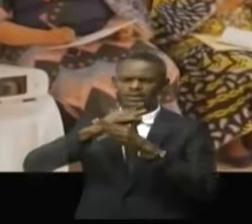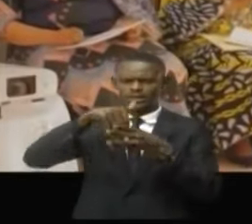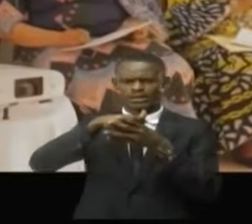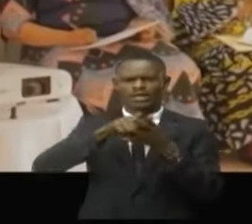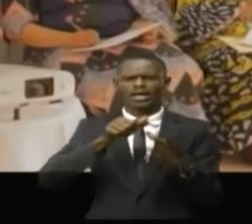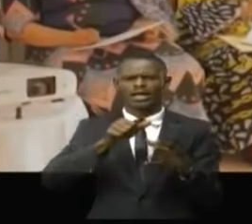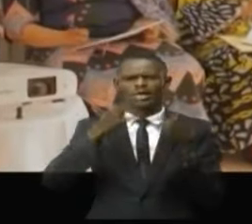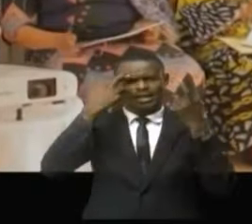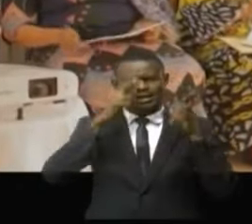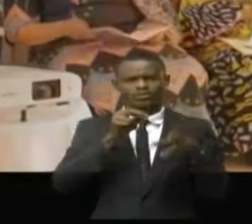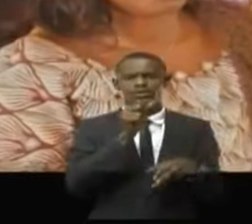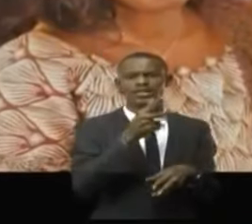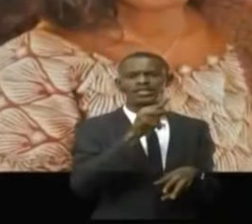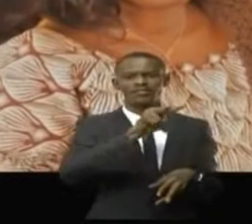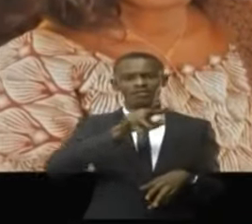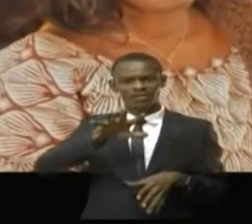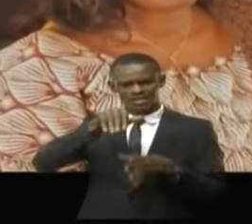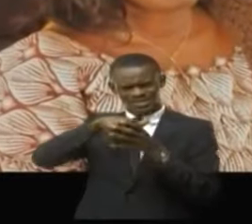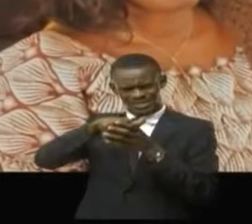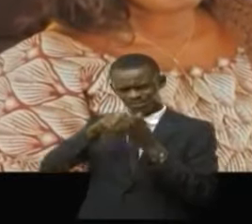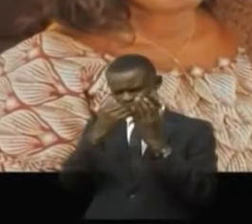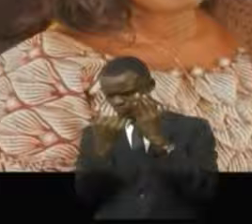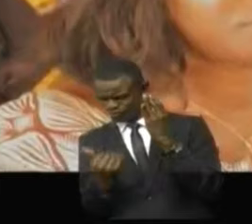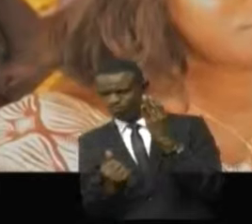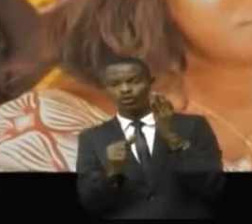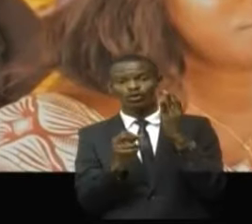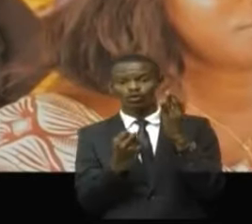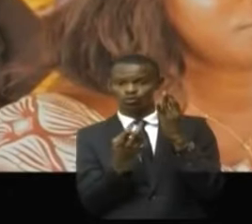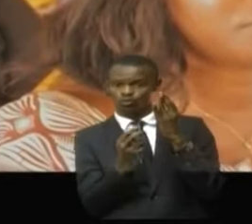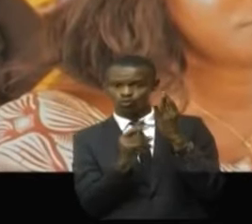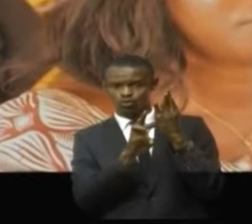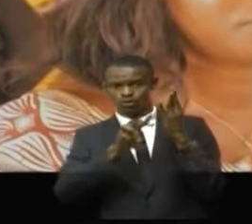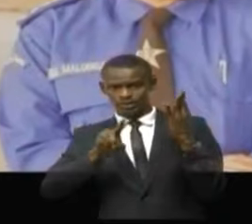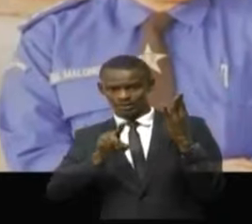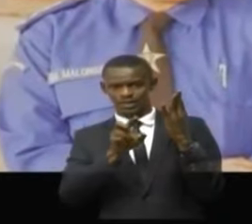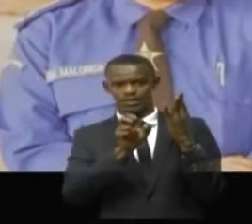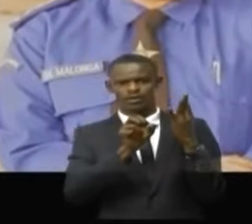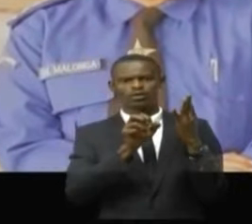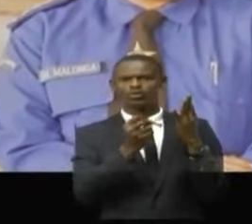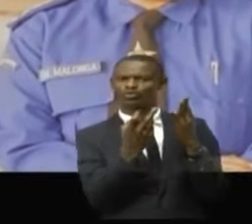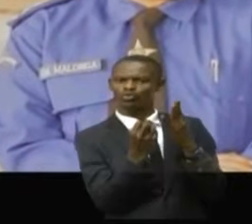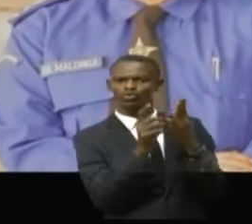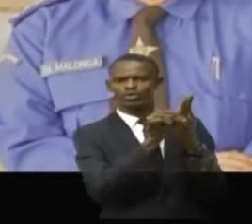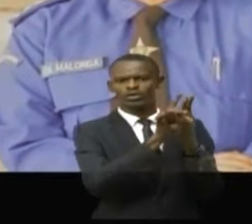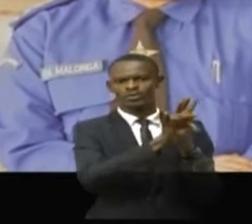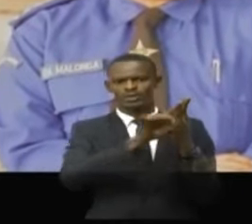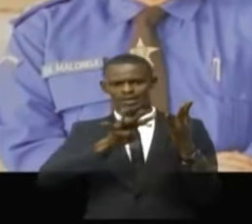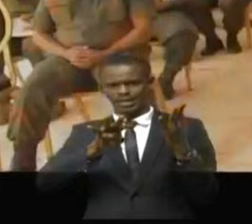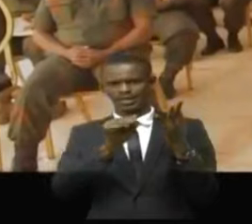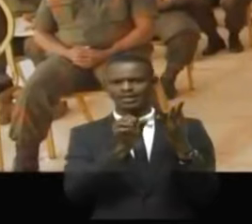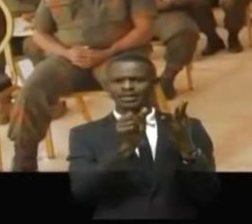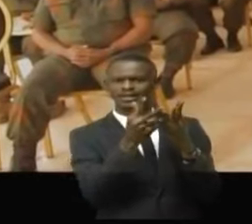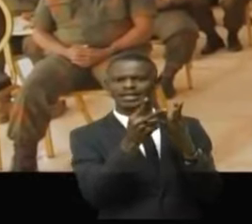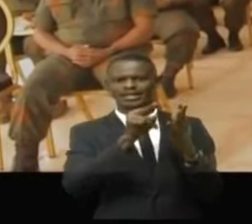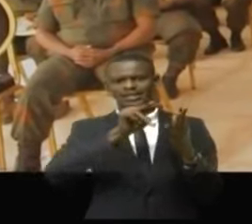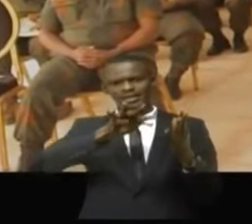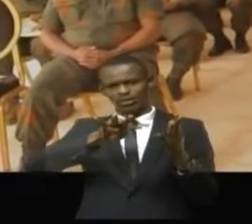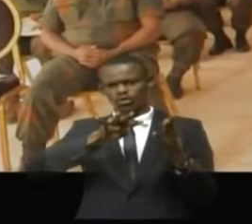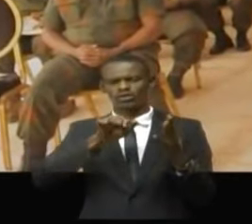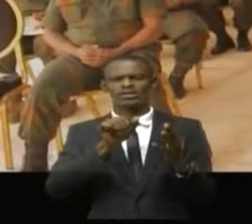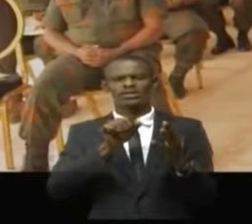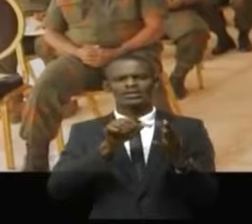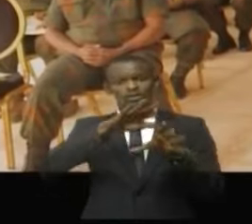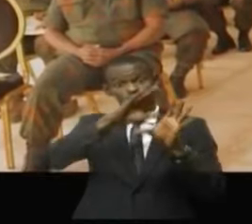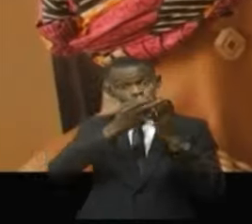continuité des résolutions 1261, 1296 et 1314 qui ont fait l'objet un